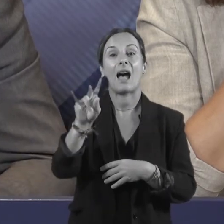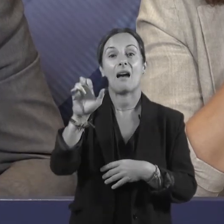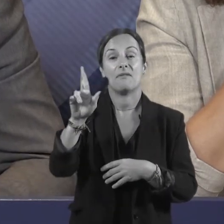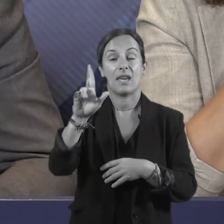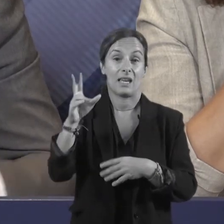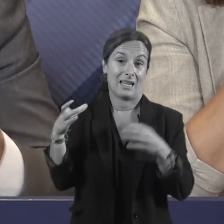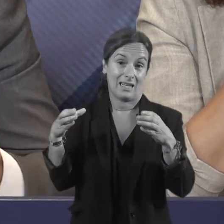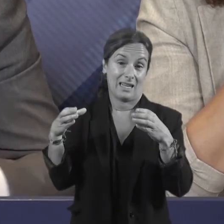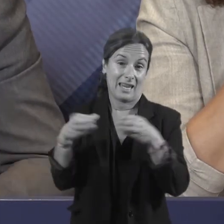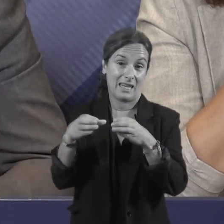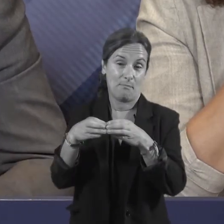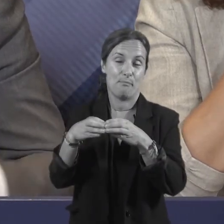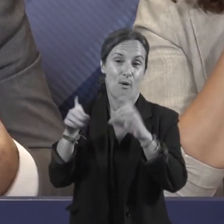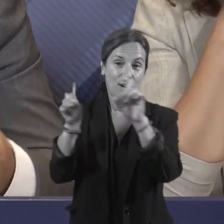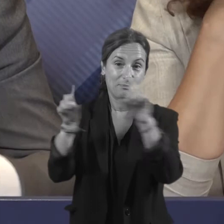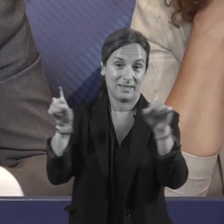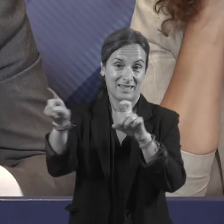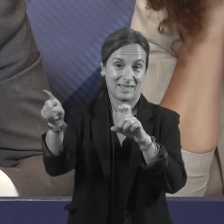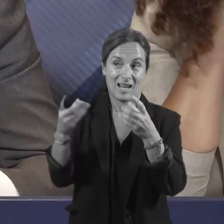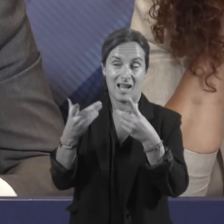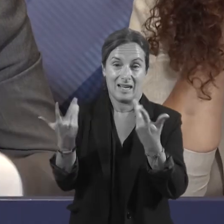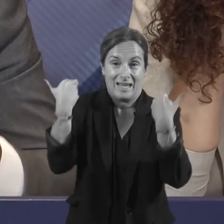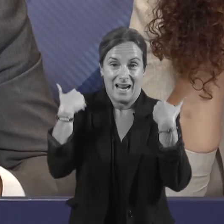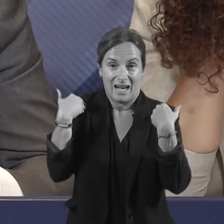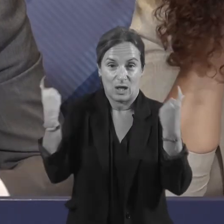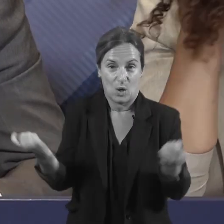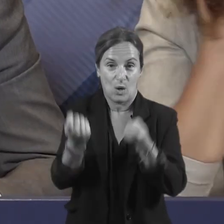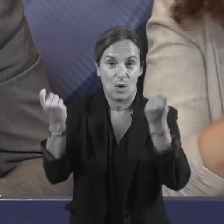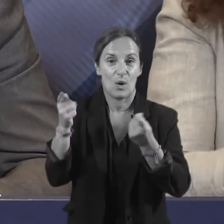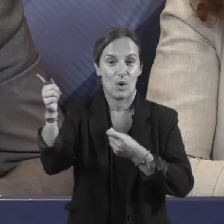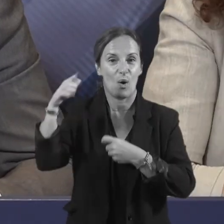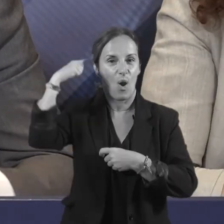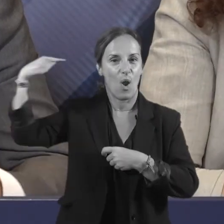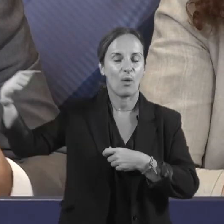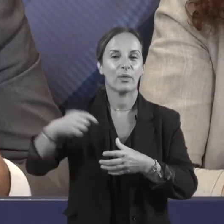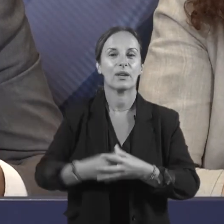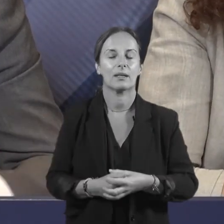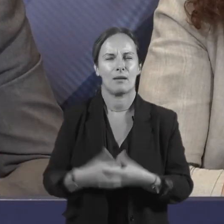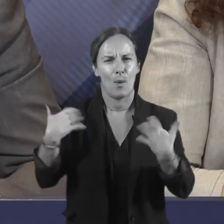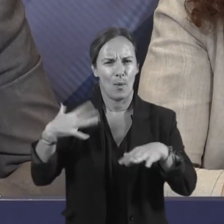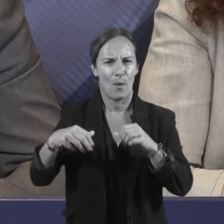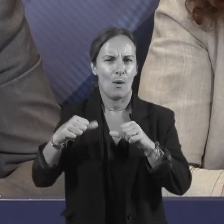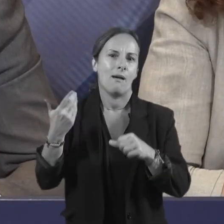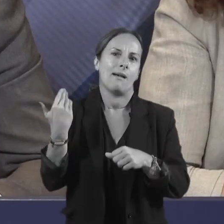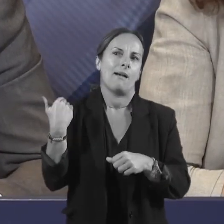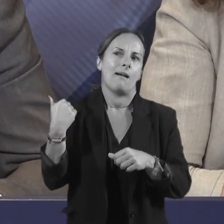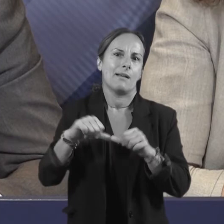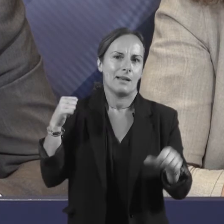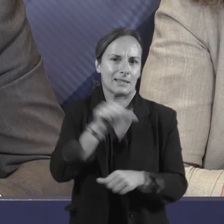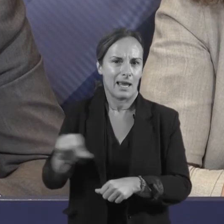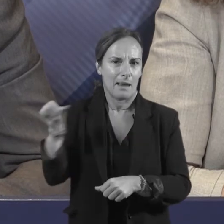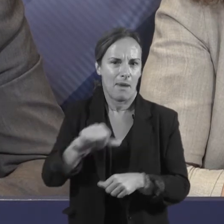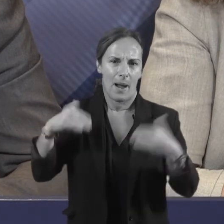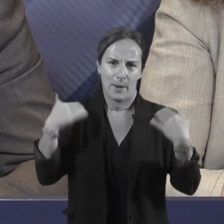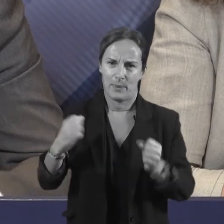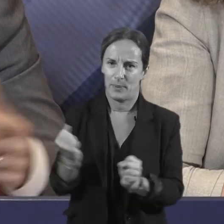Vida Travel Brand, pues, tota aquesta know-how i tota aquesta feina intensa des d'aquestes darreres setmanes per poder fer